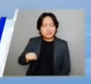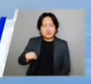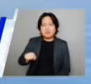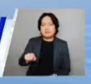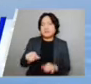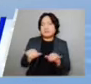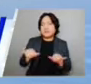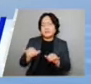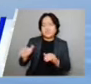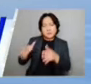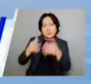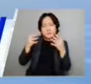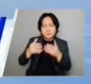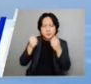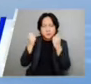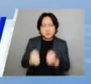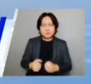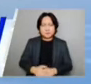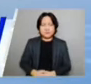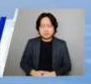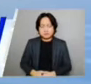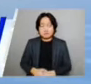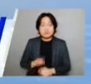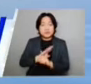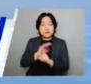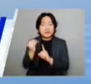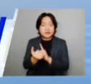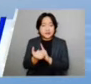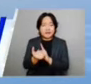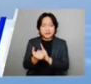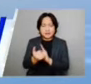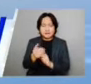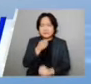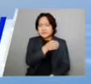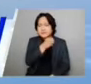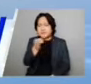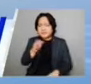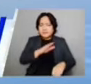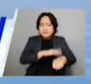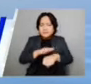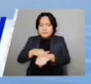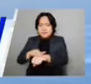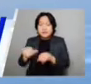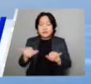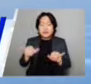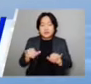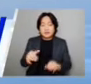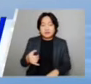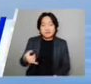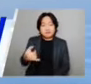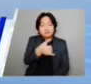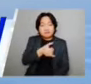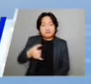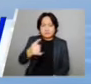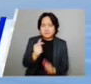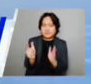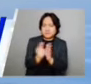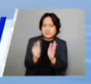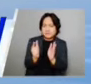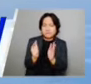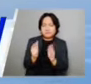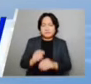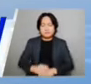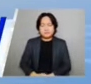Nag-iikot para magpaalala ang mga taga-barangay, pati sa pagkakaroon ng liquor ban. Kayo po ay mag-pre-evacuate kung kinakailangan.